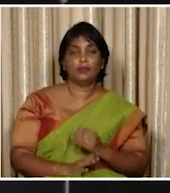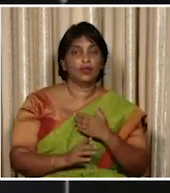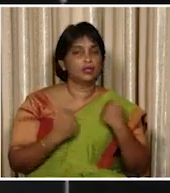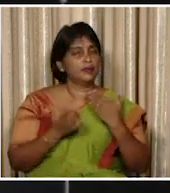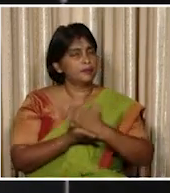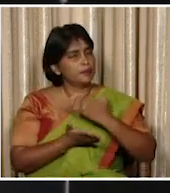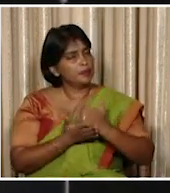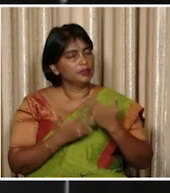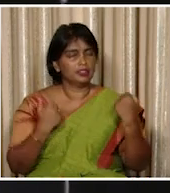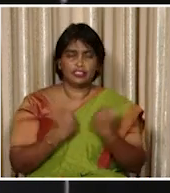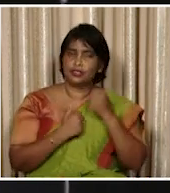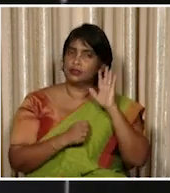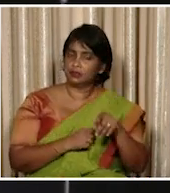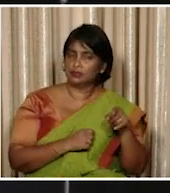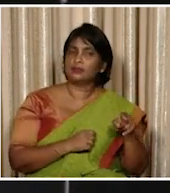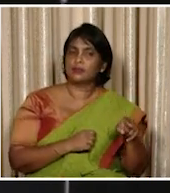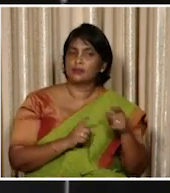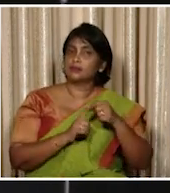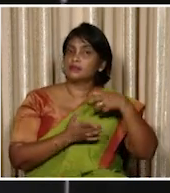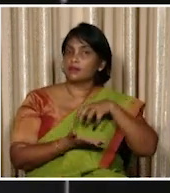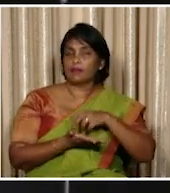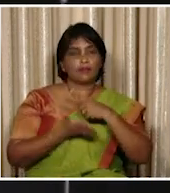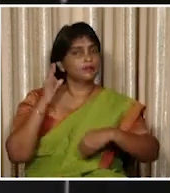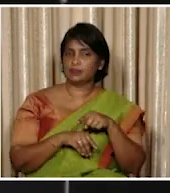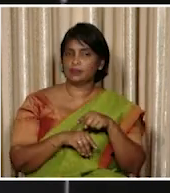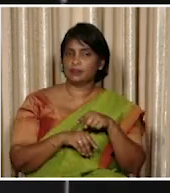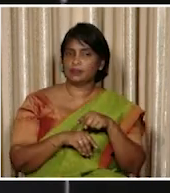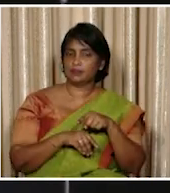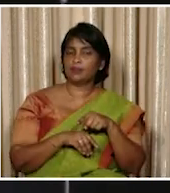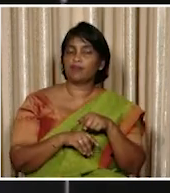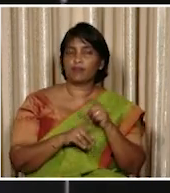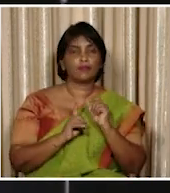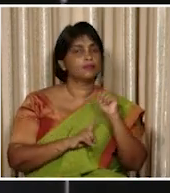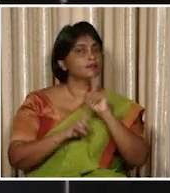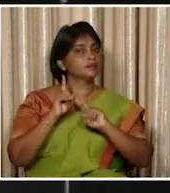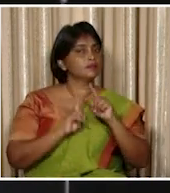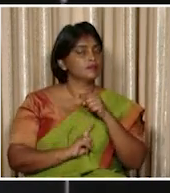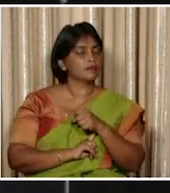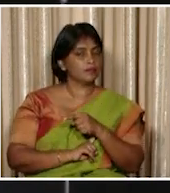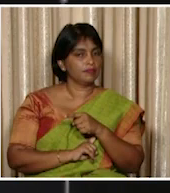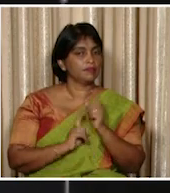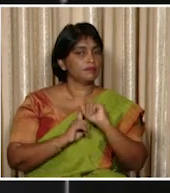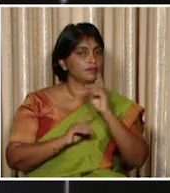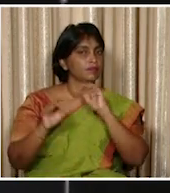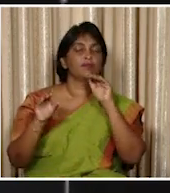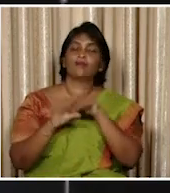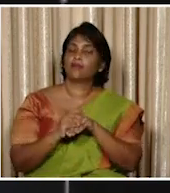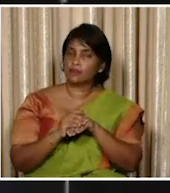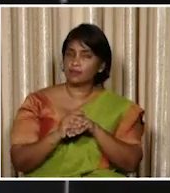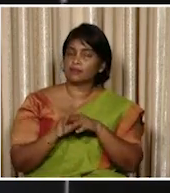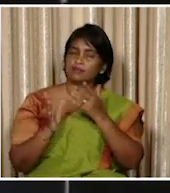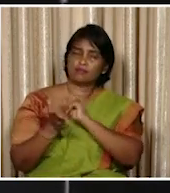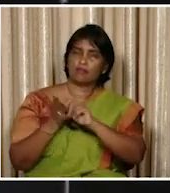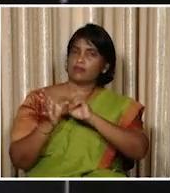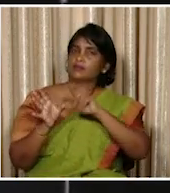அபியோக மத்தி பலாத் சபா மெத்துவனேட்ட இங்கே பார்லிமேந்துவின் பார்லிமேந்து ஆசனிங் இல்லா